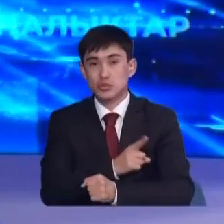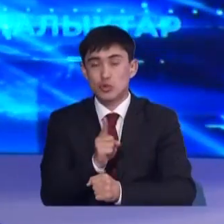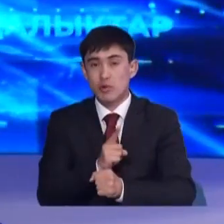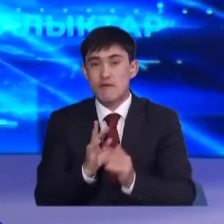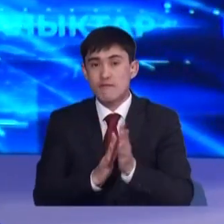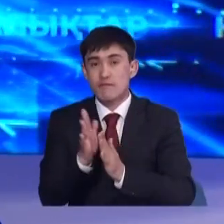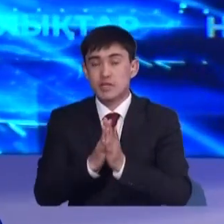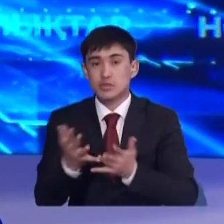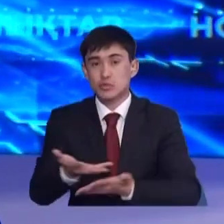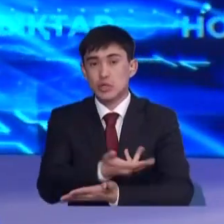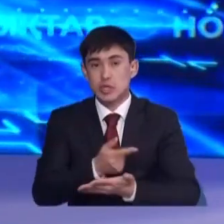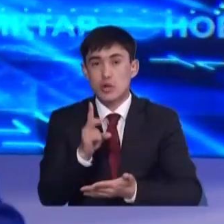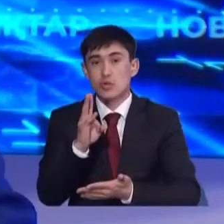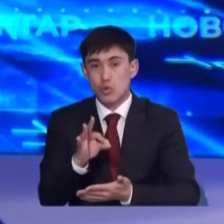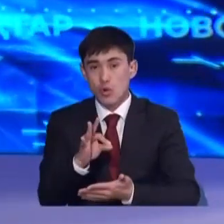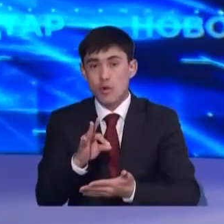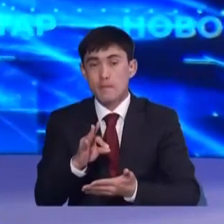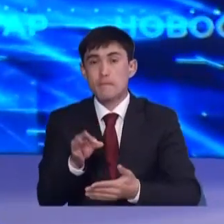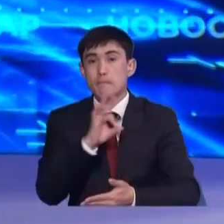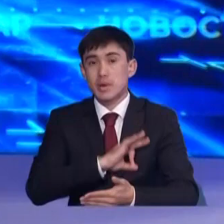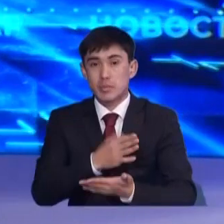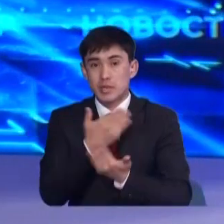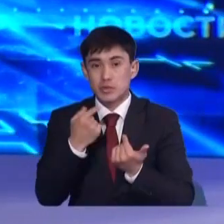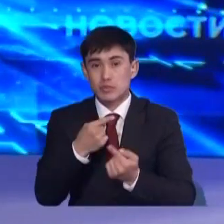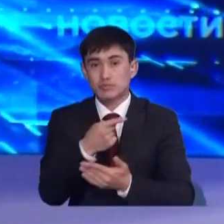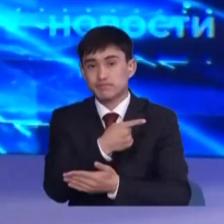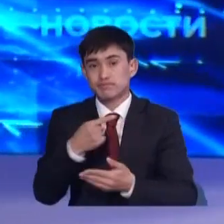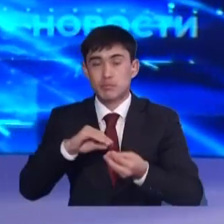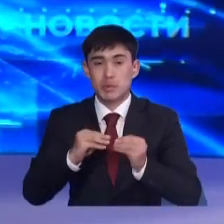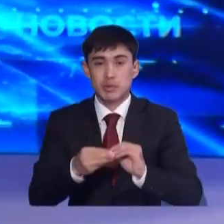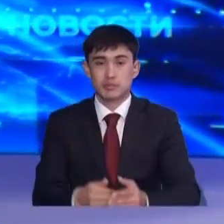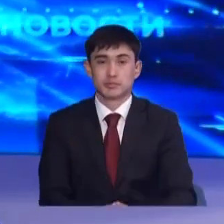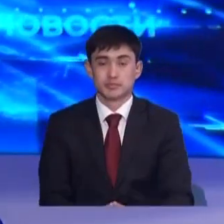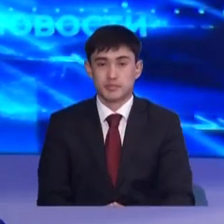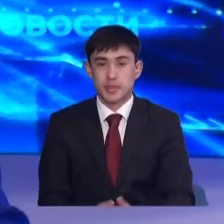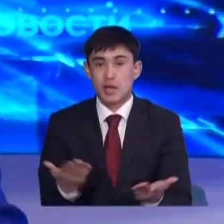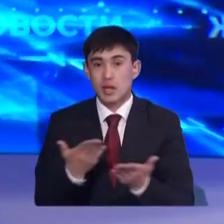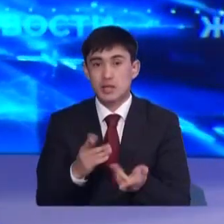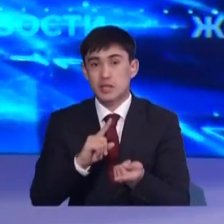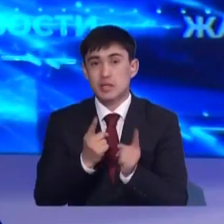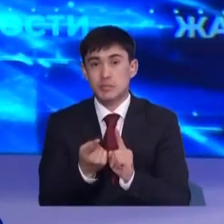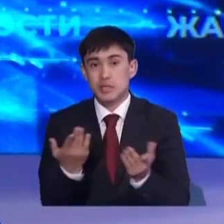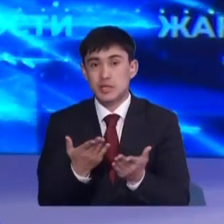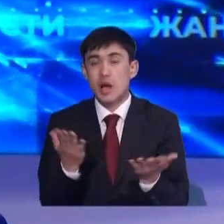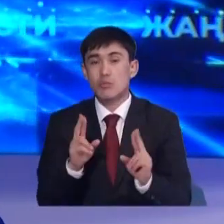чтобы вырастить урожай. Однако вместо прибыли они получили массу проблем. Каких